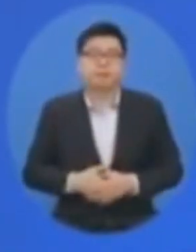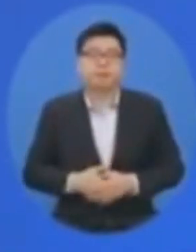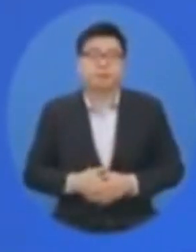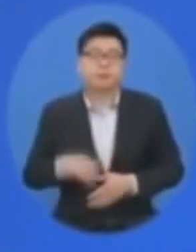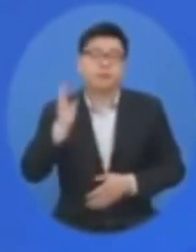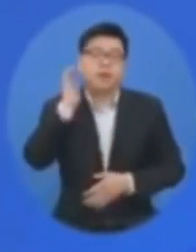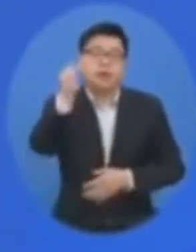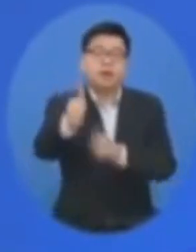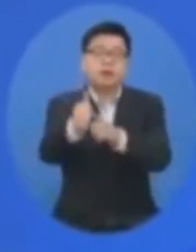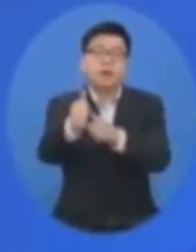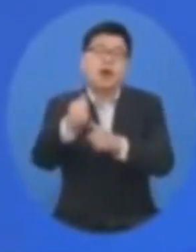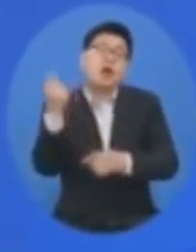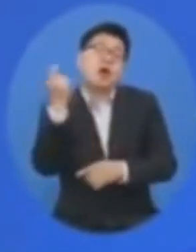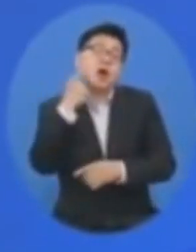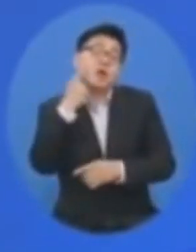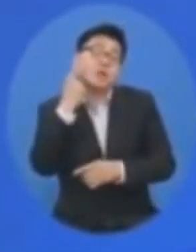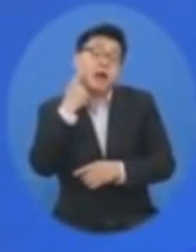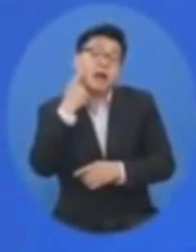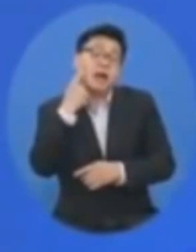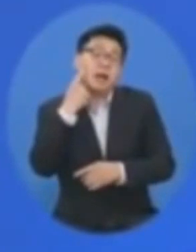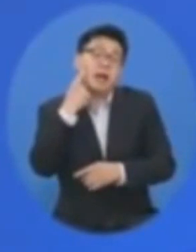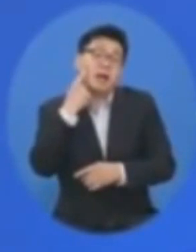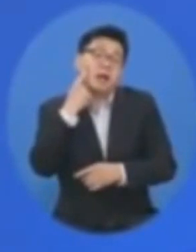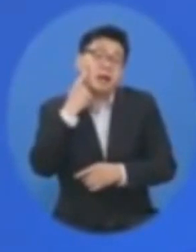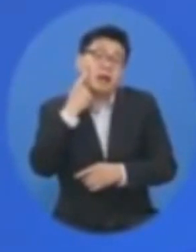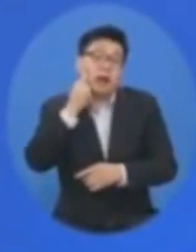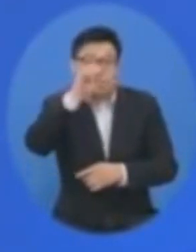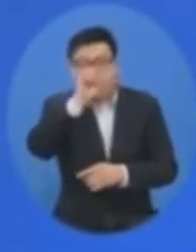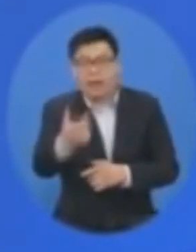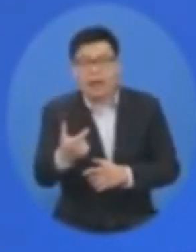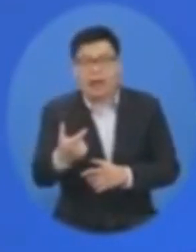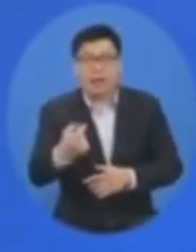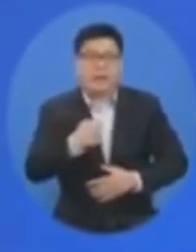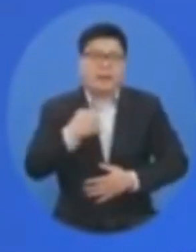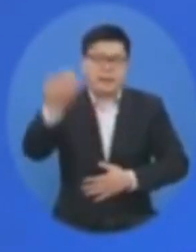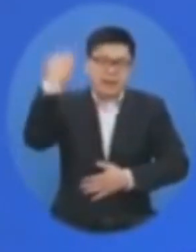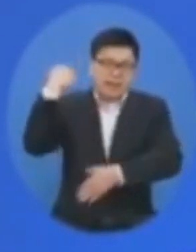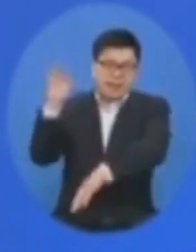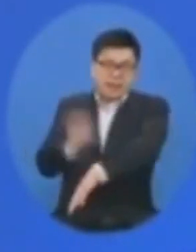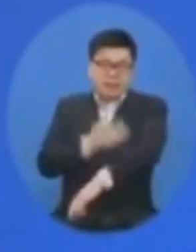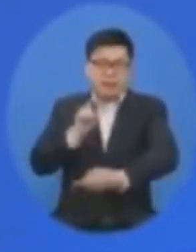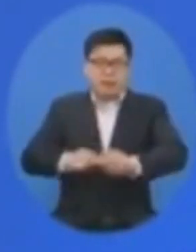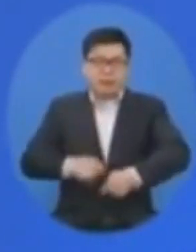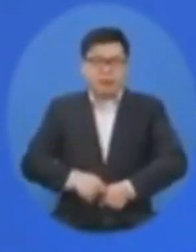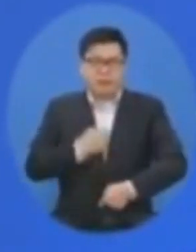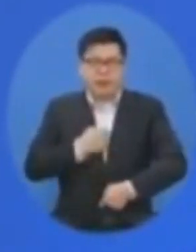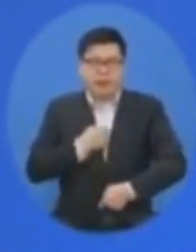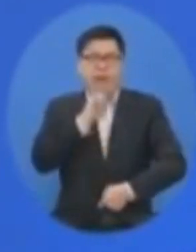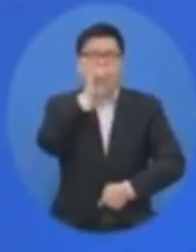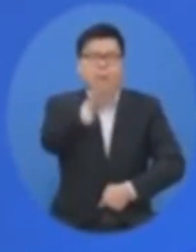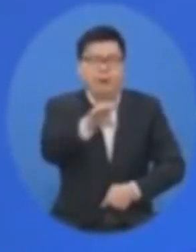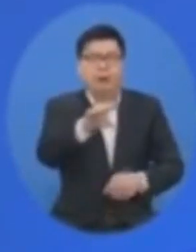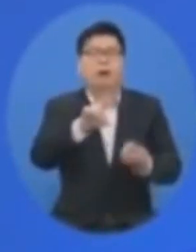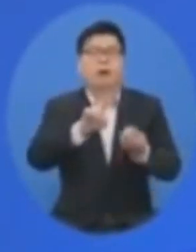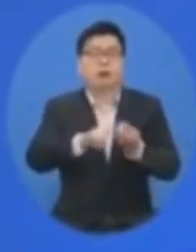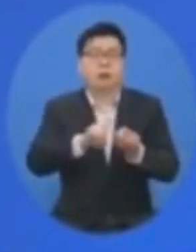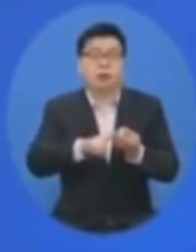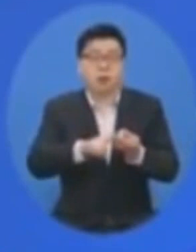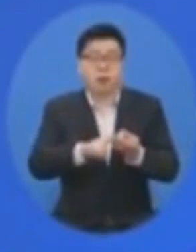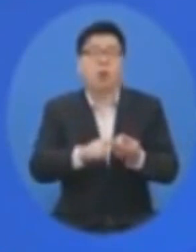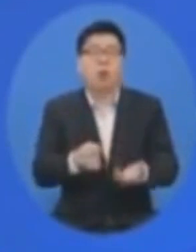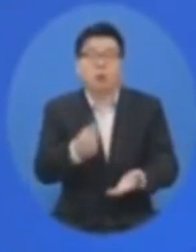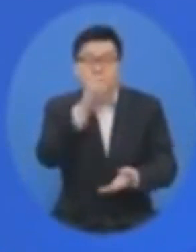지도자가 거짓말하는 게 무서운 것이지 자기 잘못을 스스로 참여하는 것, 이거는